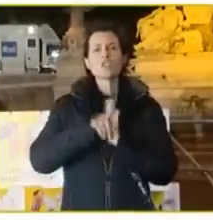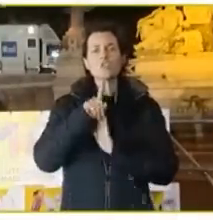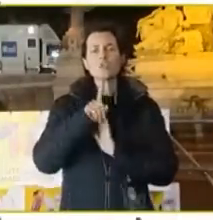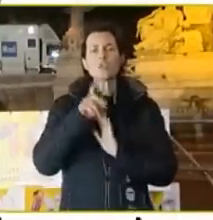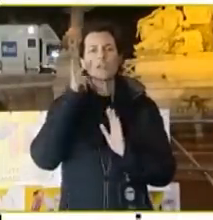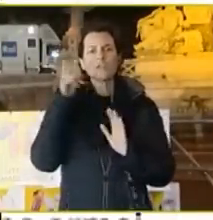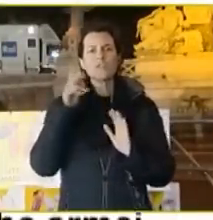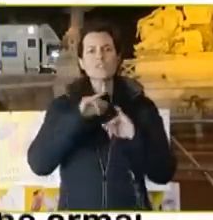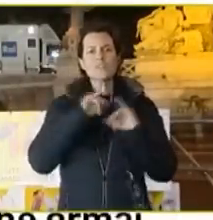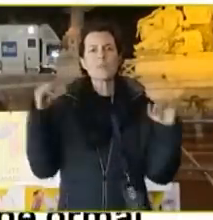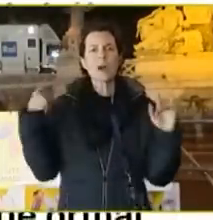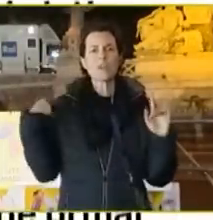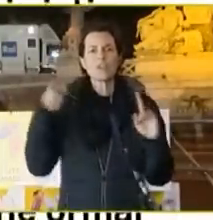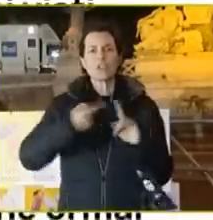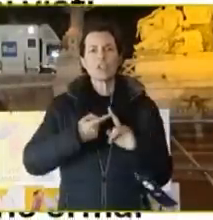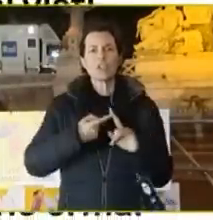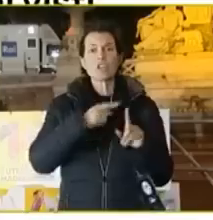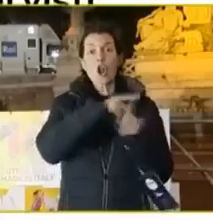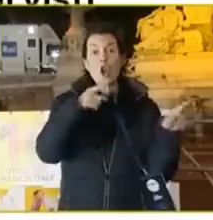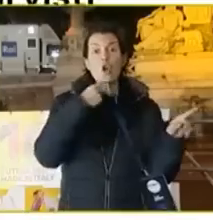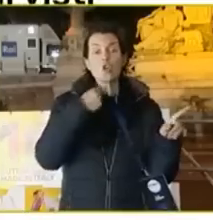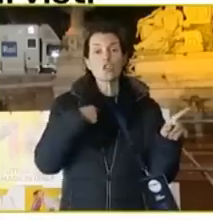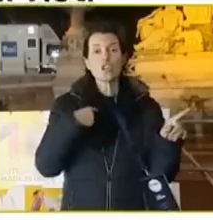Dicono che non lo possiamo fare, ma siamo noi